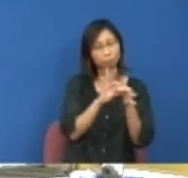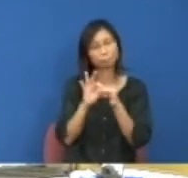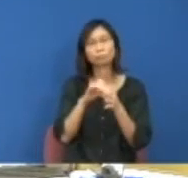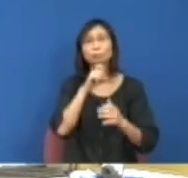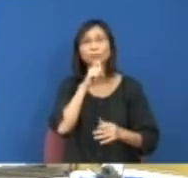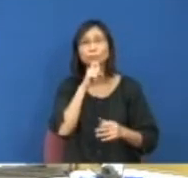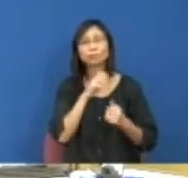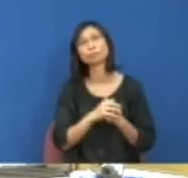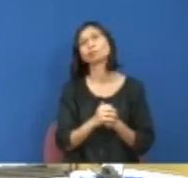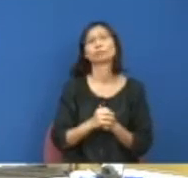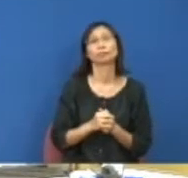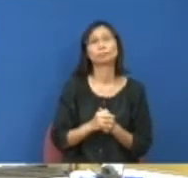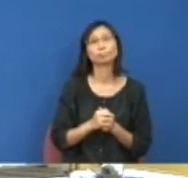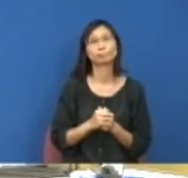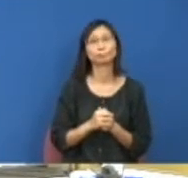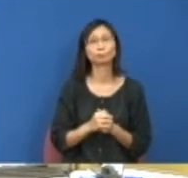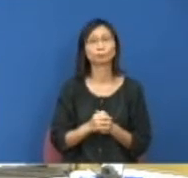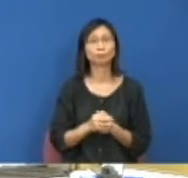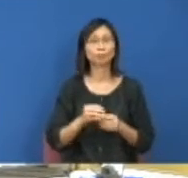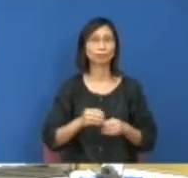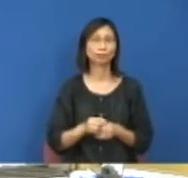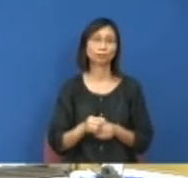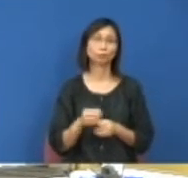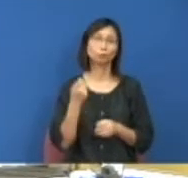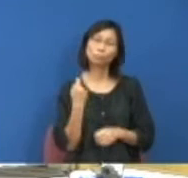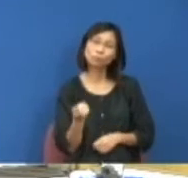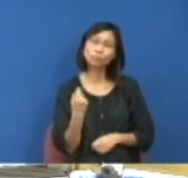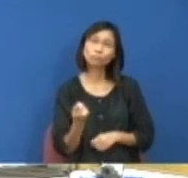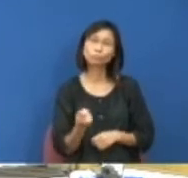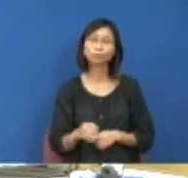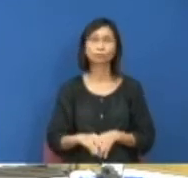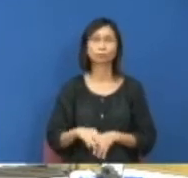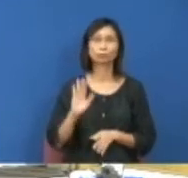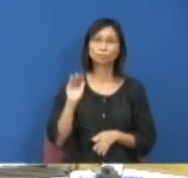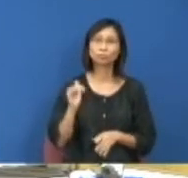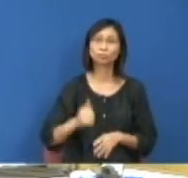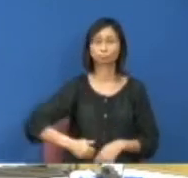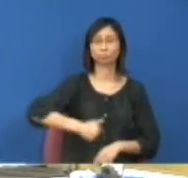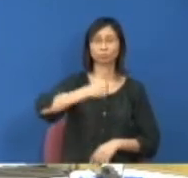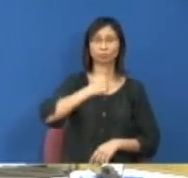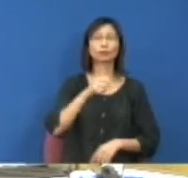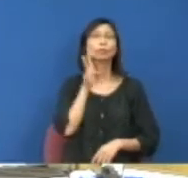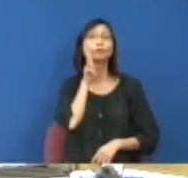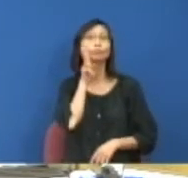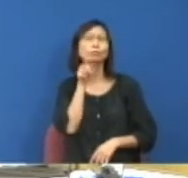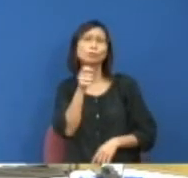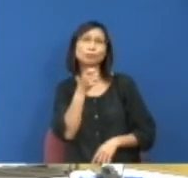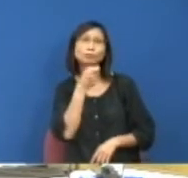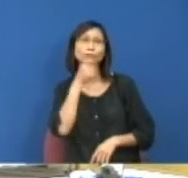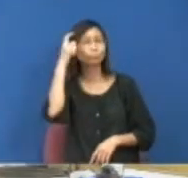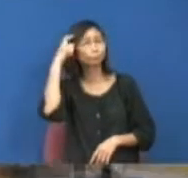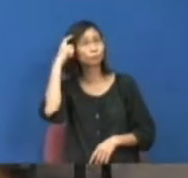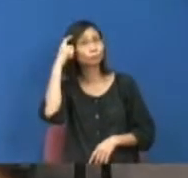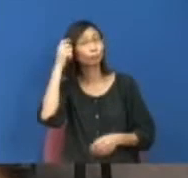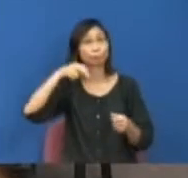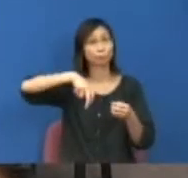冇需要全世界一去到就水到自然渠成，即係好簡單咁講。如果你想踢球你就會買對boot來踢的了，